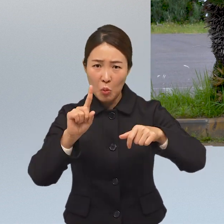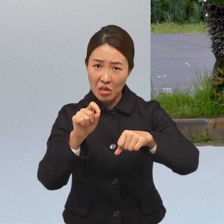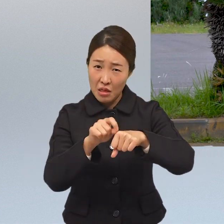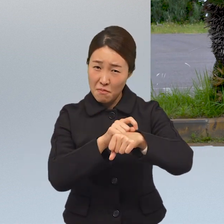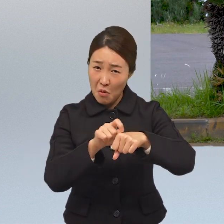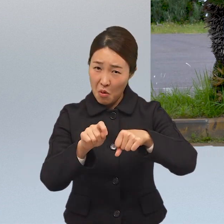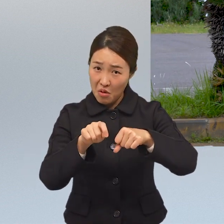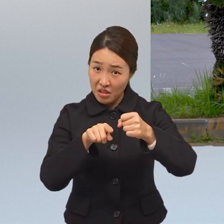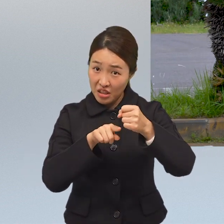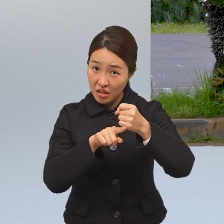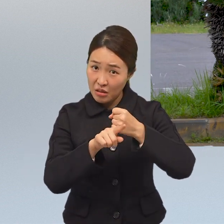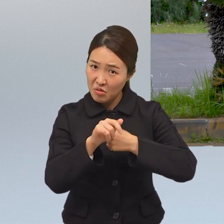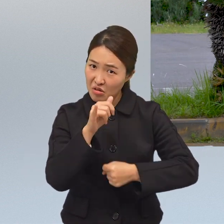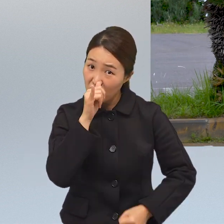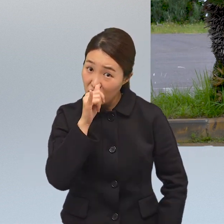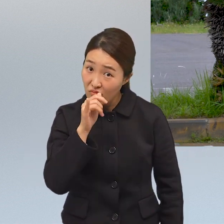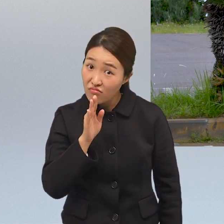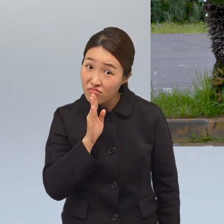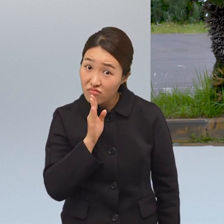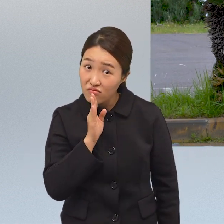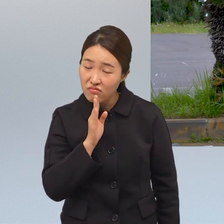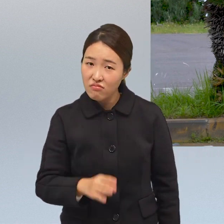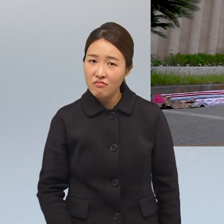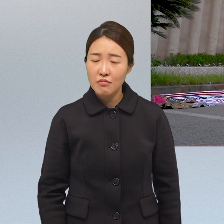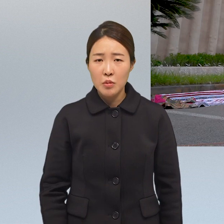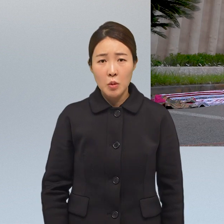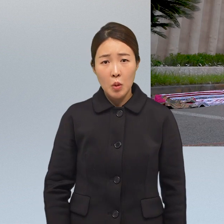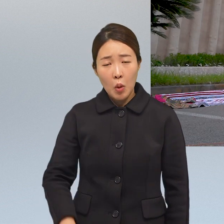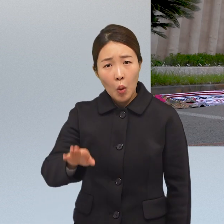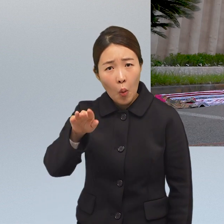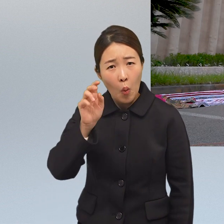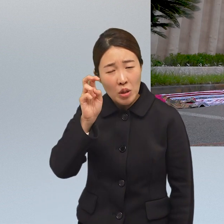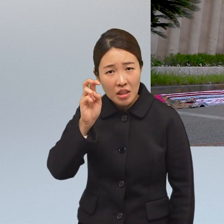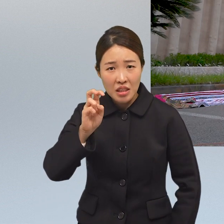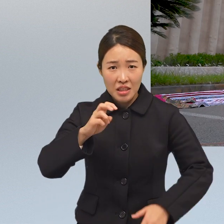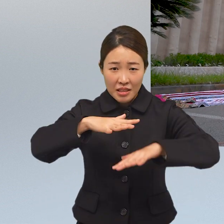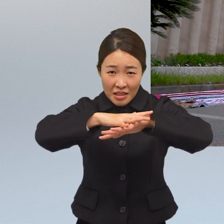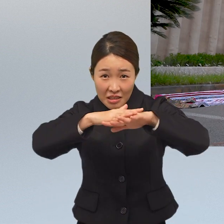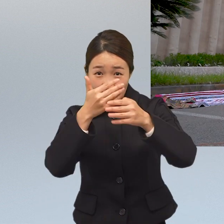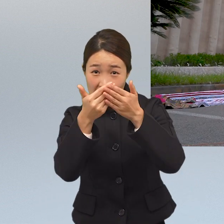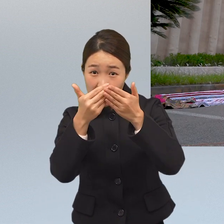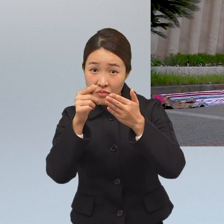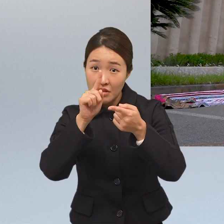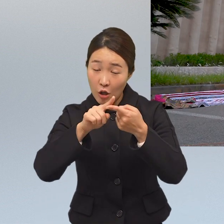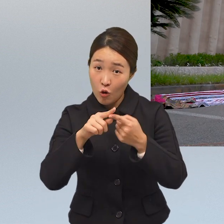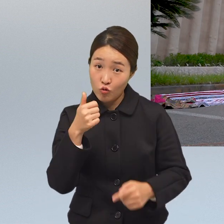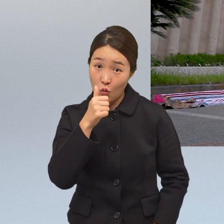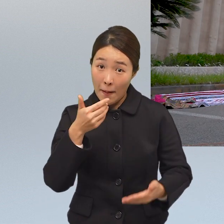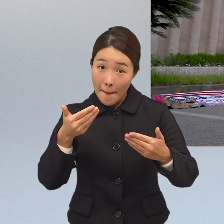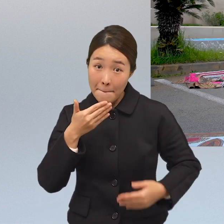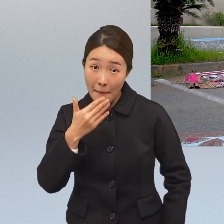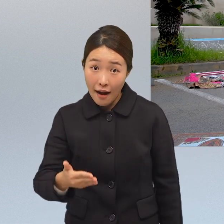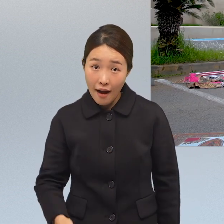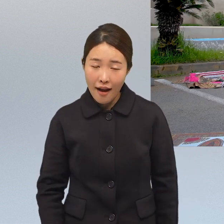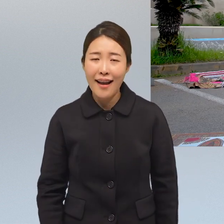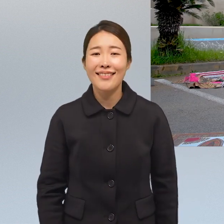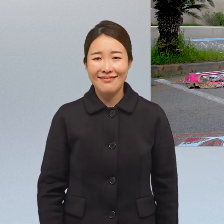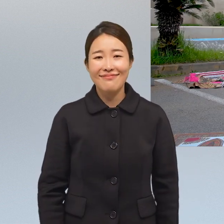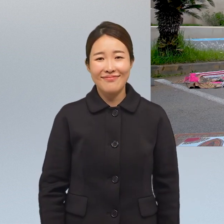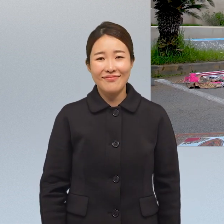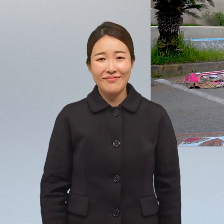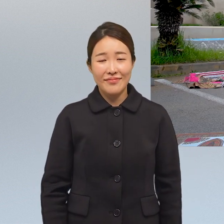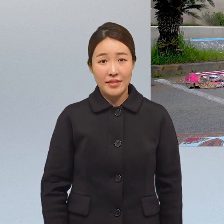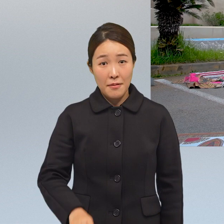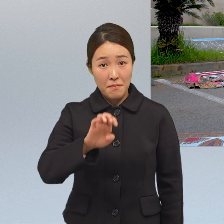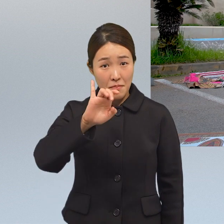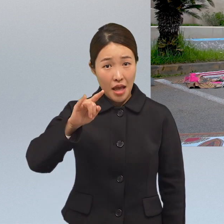특별한 의미를 갖고 있는 것들도 있는 걸로 알고 있는데 작가님 혹시 그런 패턴에 대한 소개를 한번 해주실 수 있을까요? 패턴